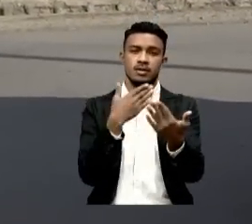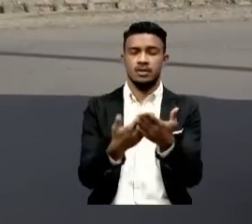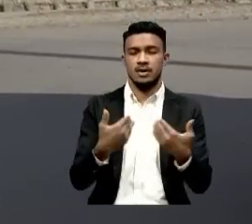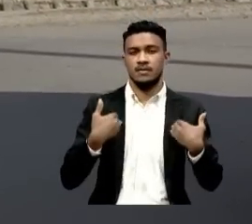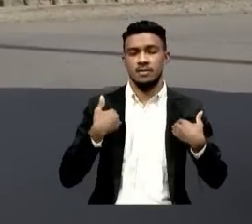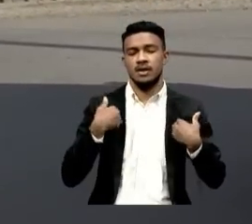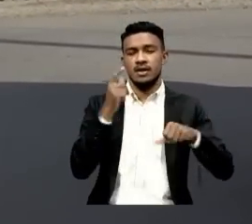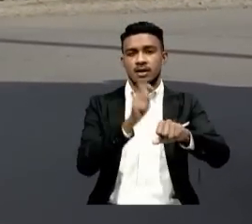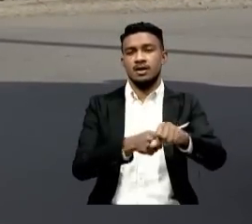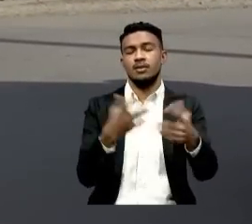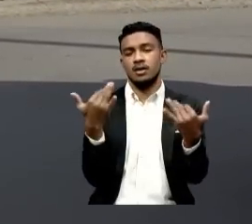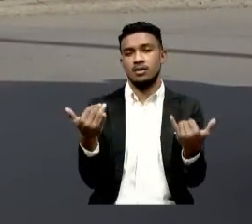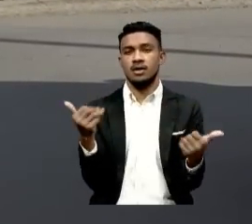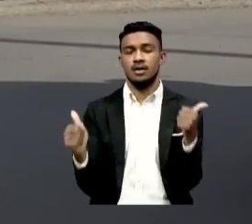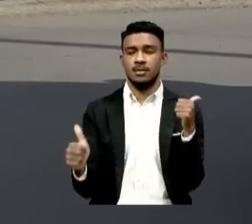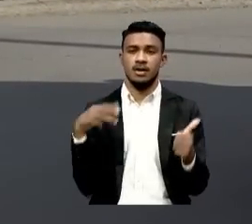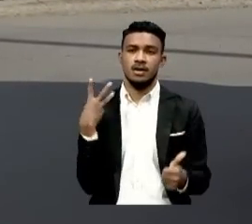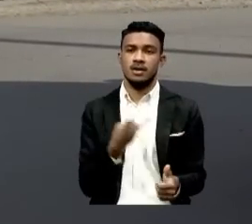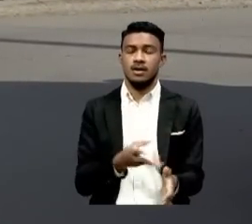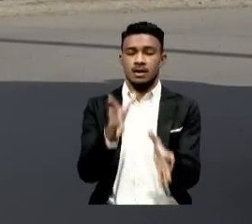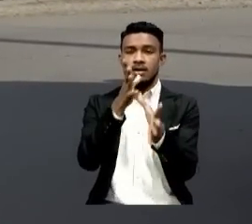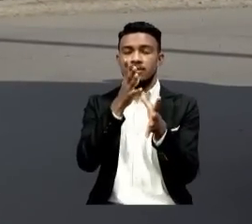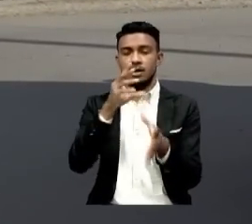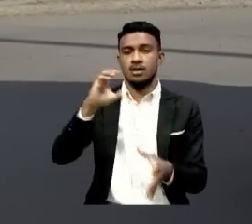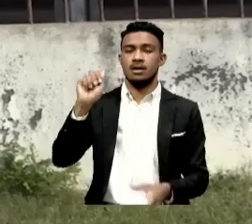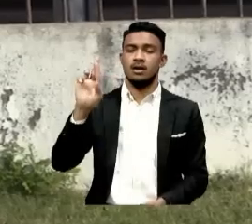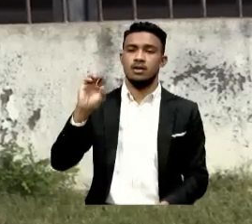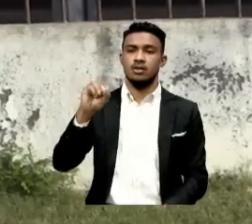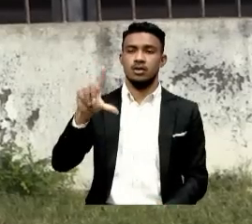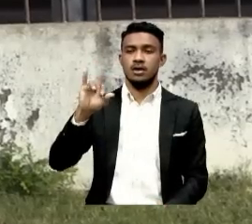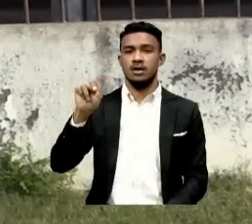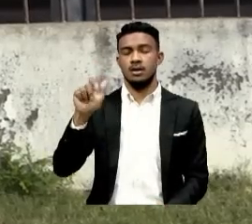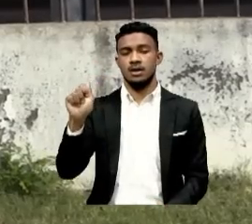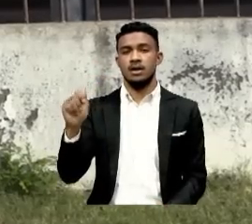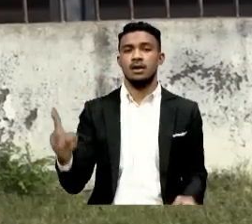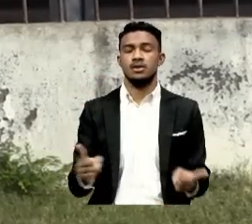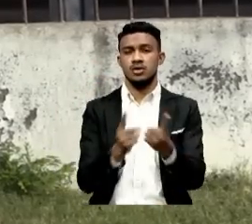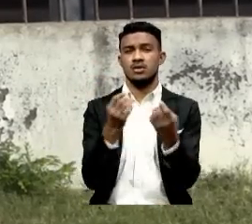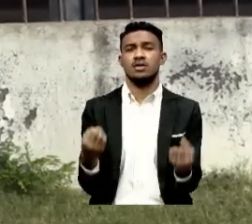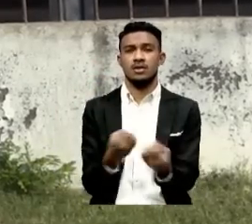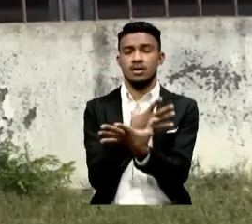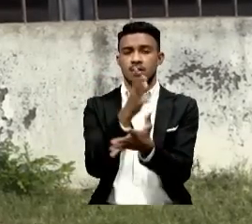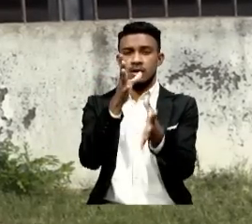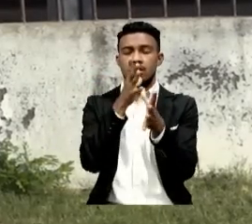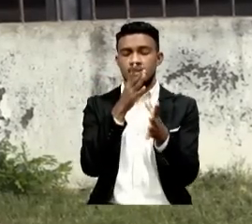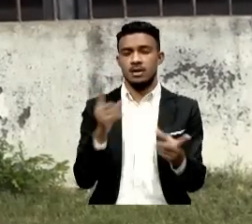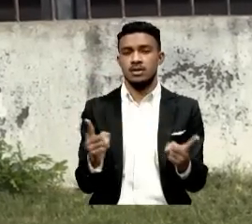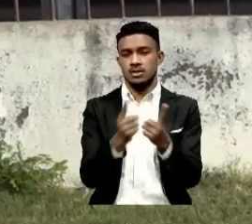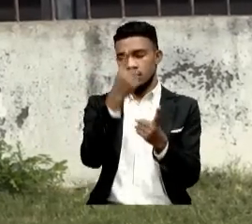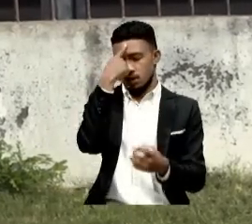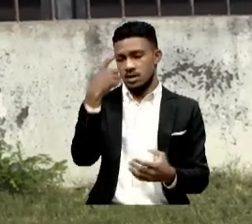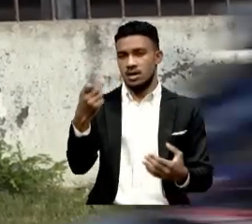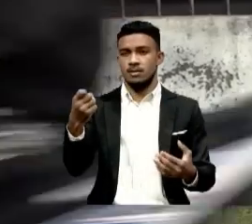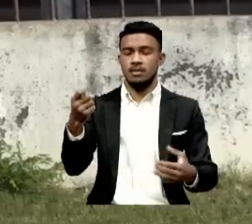ke situasaun atual nebe itene inang Carolina Ramos Hasoro. Traumatiku nebe itene inang Hasoro ne tambah kauza